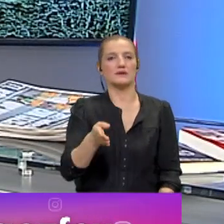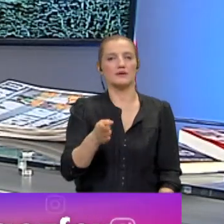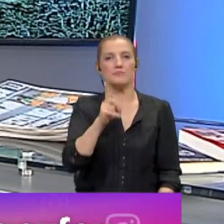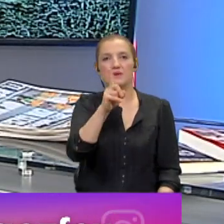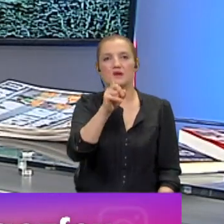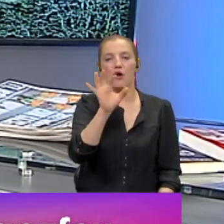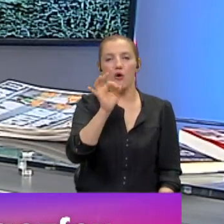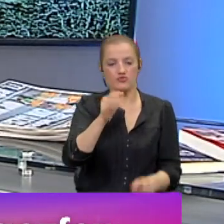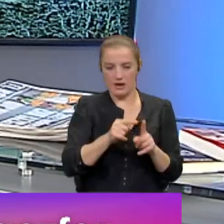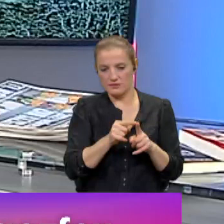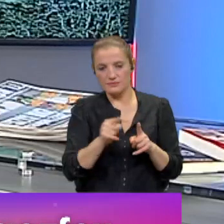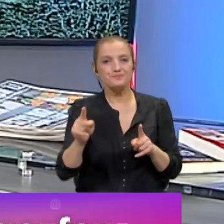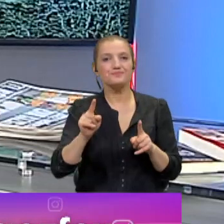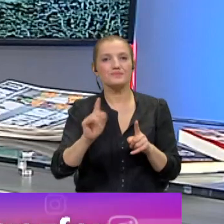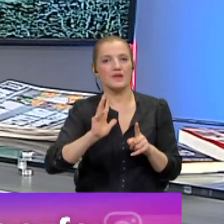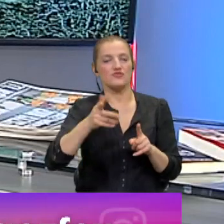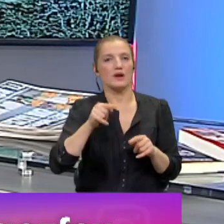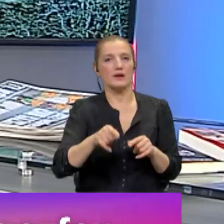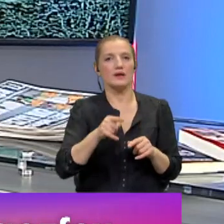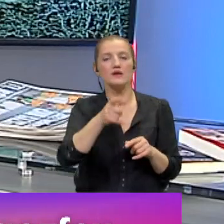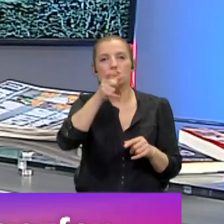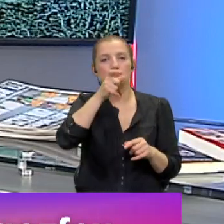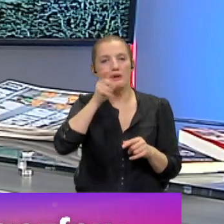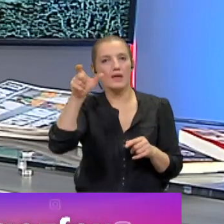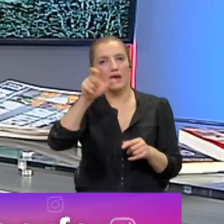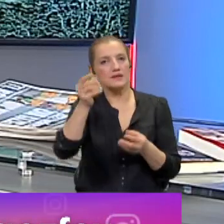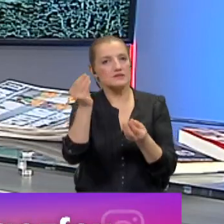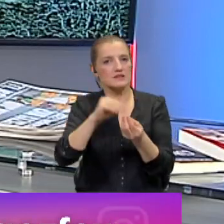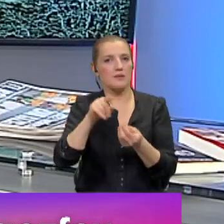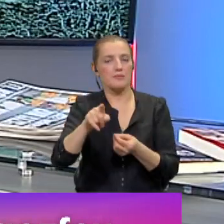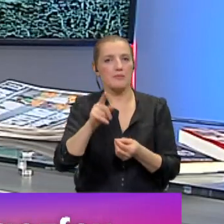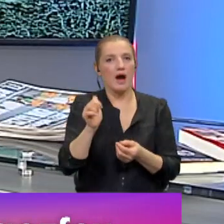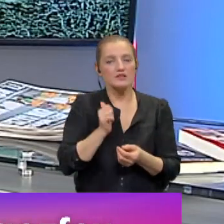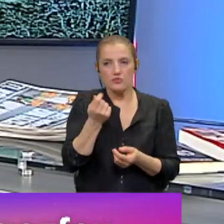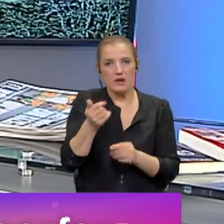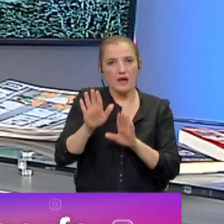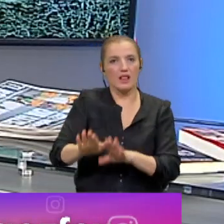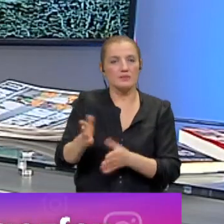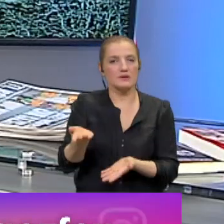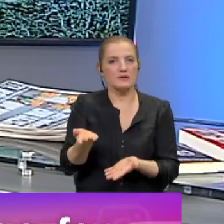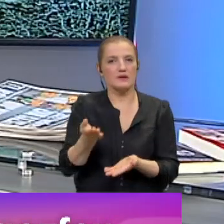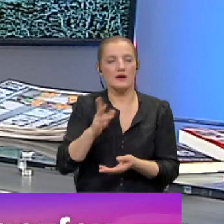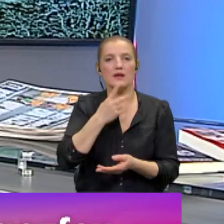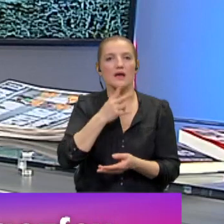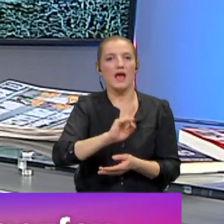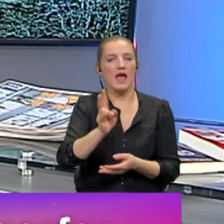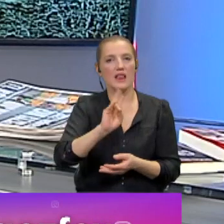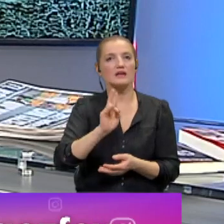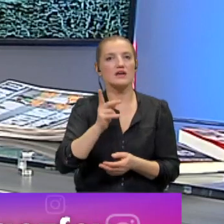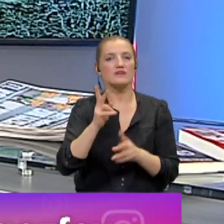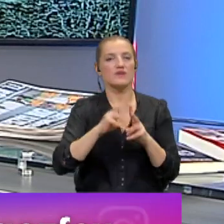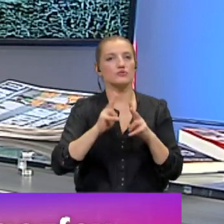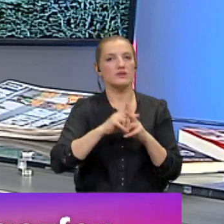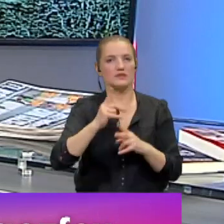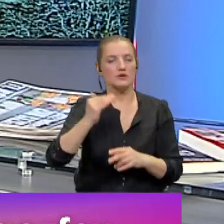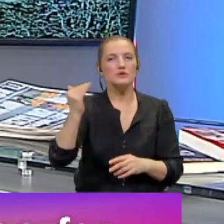Yani bir Ocak'tan itibaren geçerli Şubat ayında gelen zamlar kaldım asgari ücret Sadece elektrik faturası onda düşük